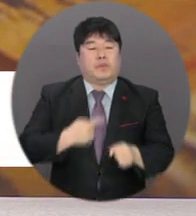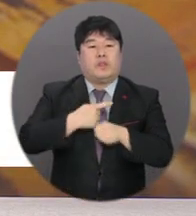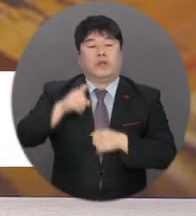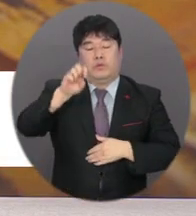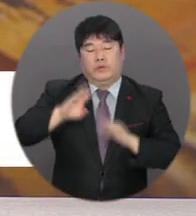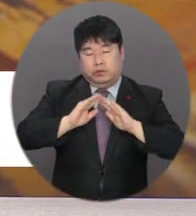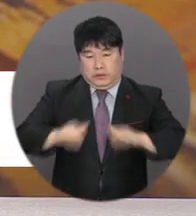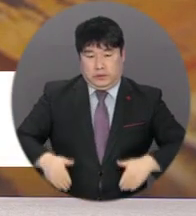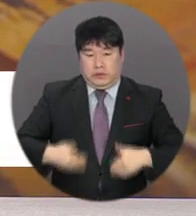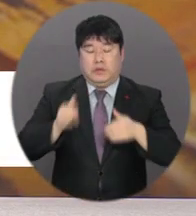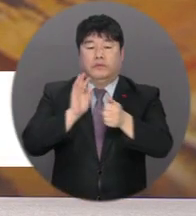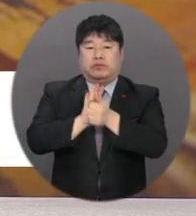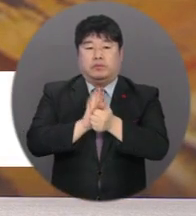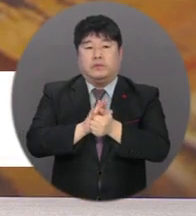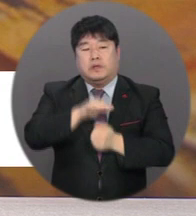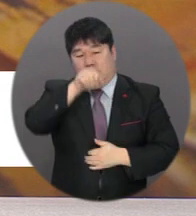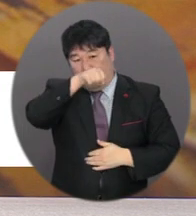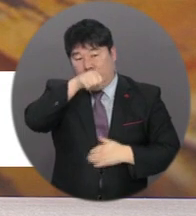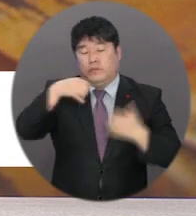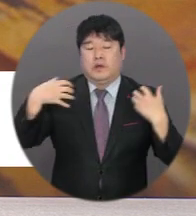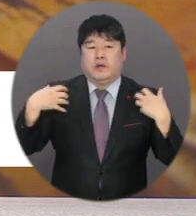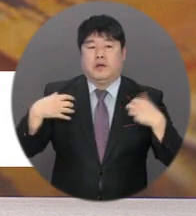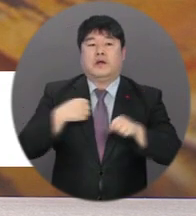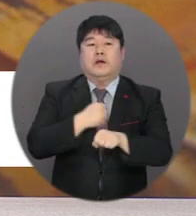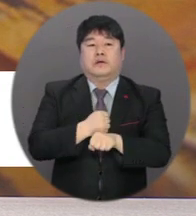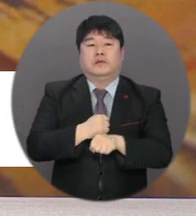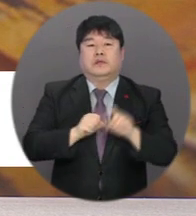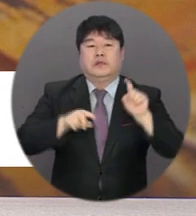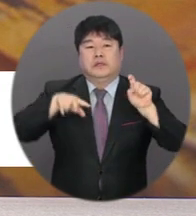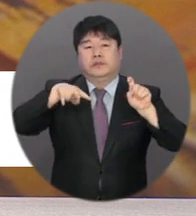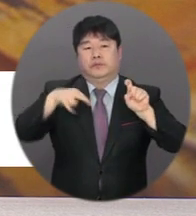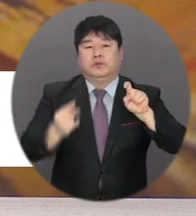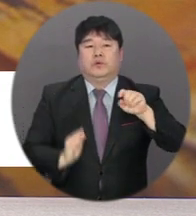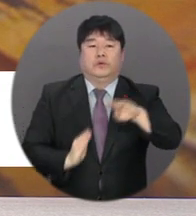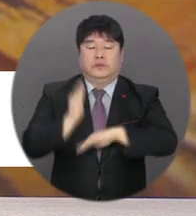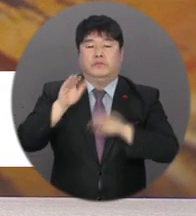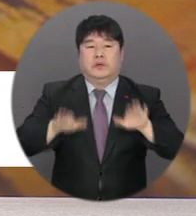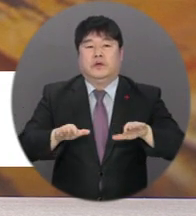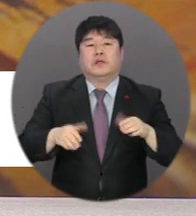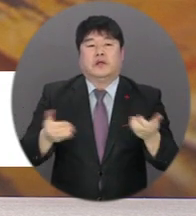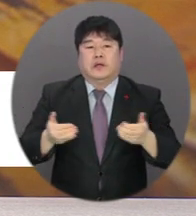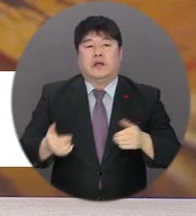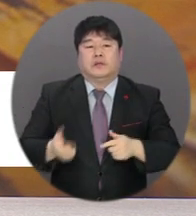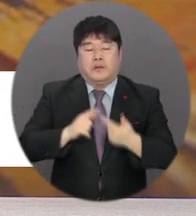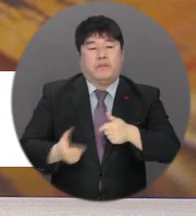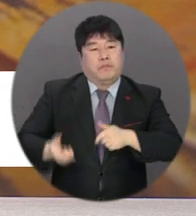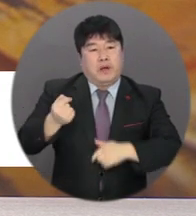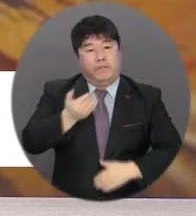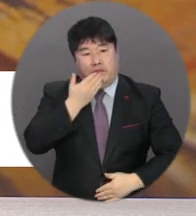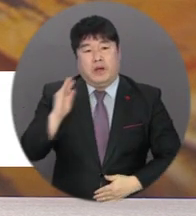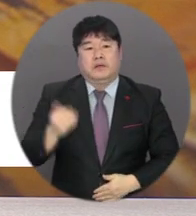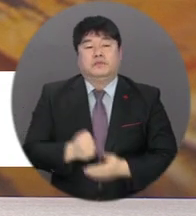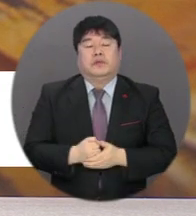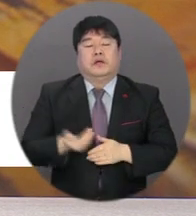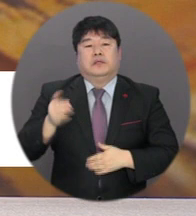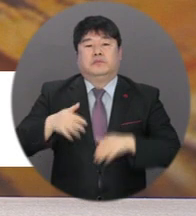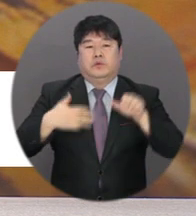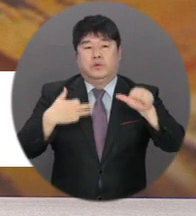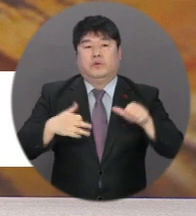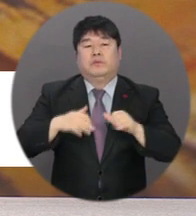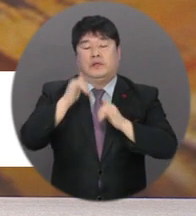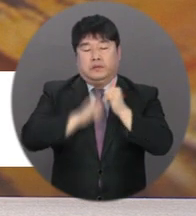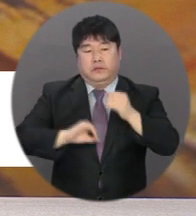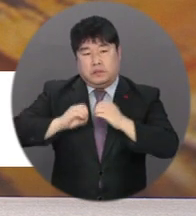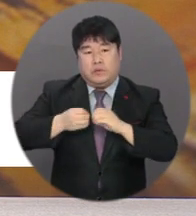내년에 광주와 전남에 지원되는 정부 예산이 10조 원대를 넘어서 현안 사업 추진에 속도가 붙게 됐습니다. 하지만 5.18 역사